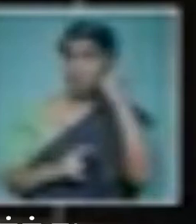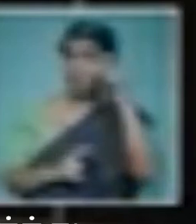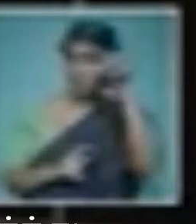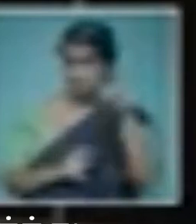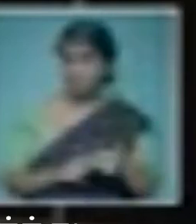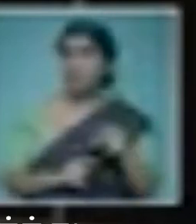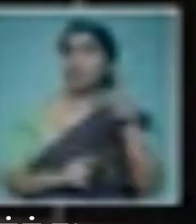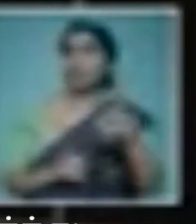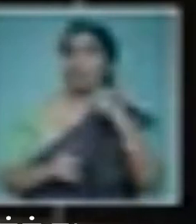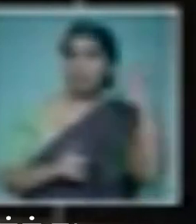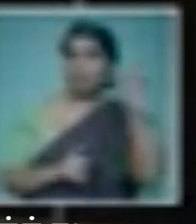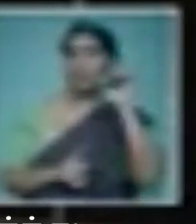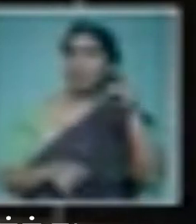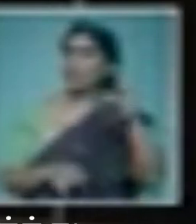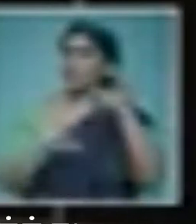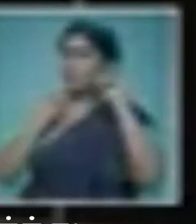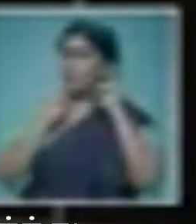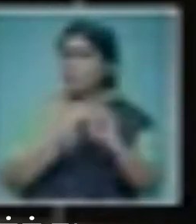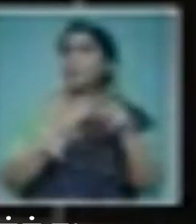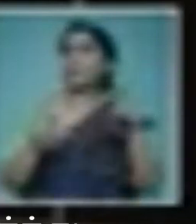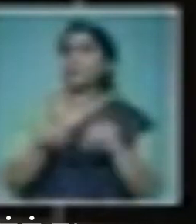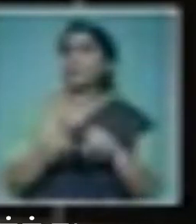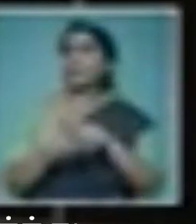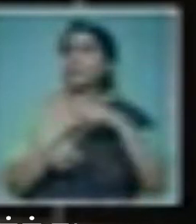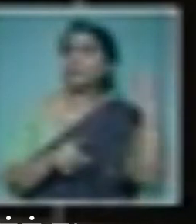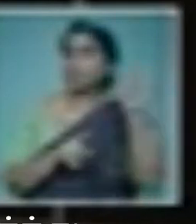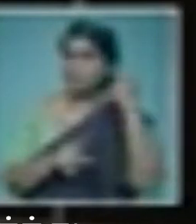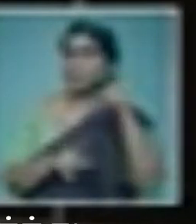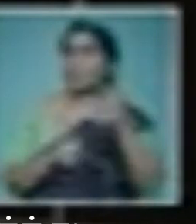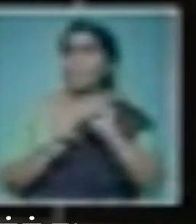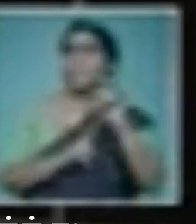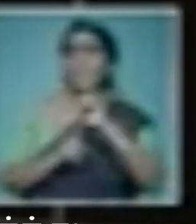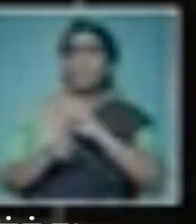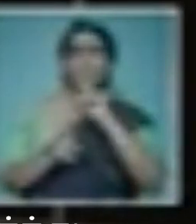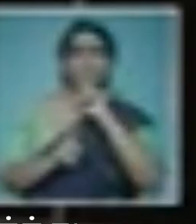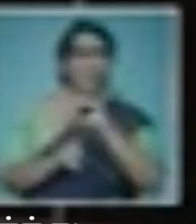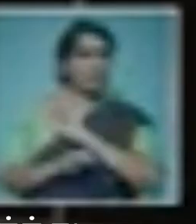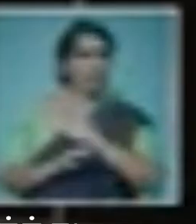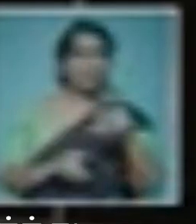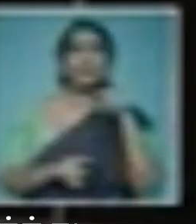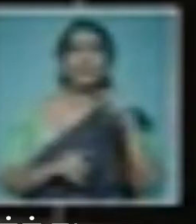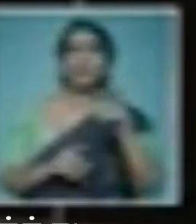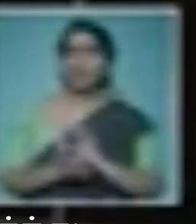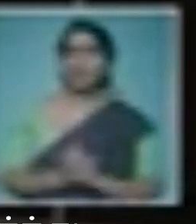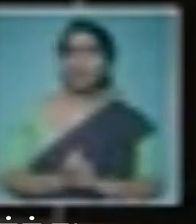தரங்கட்ட கீழ்த்தரமான விடயங்களை பார்லமெண்ட்டில் முன்மொழிய வேண்டாம் சாணக்கியன் அவர்களே